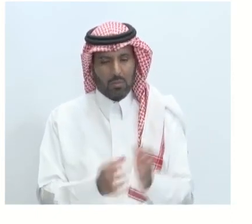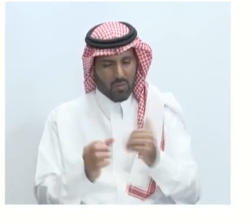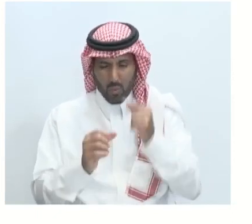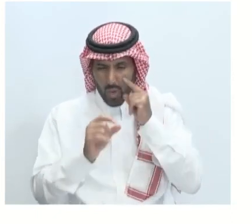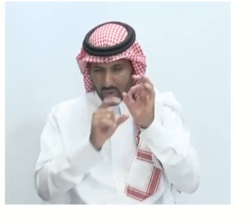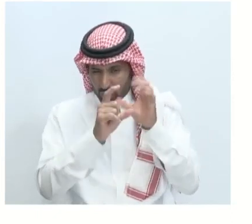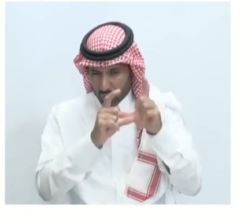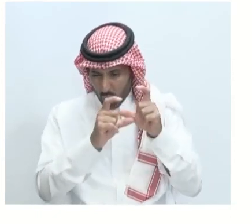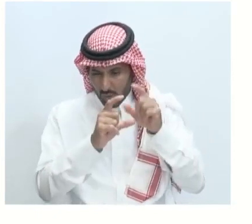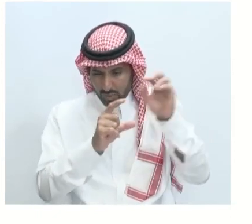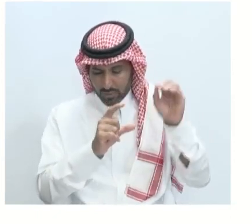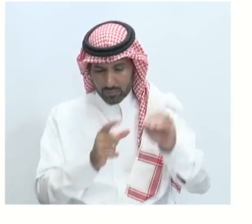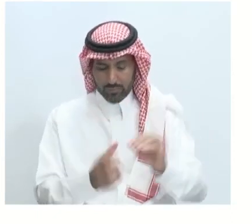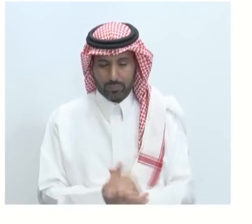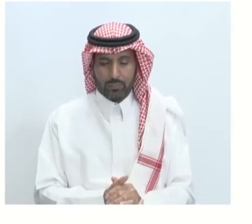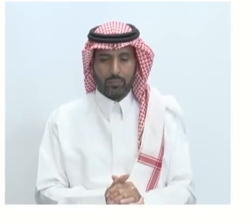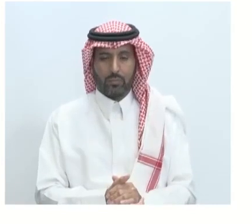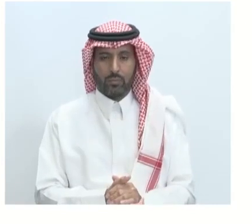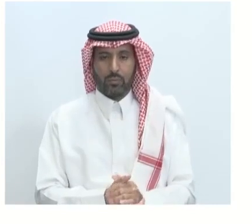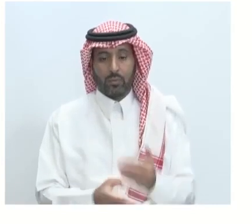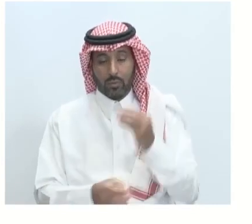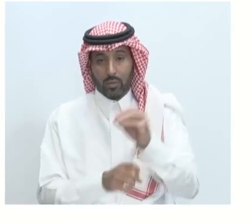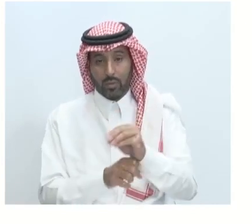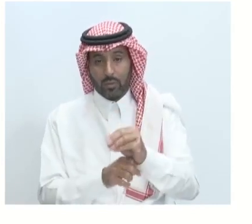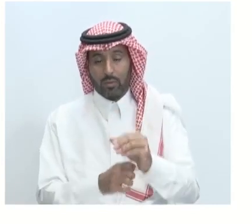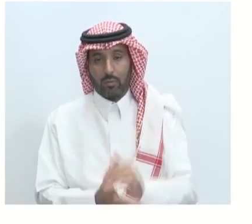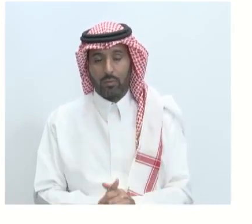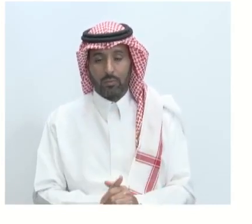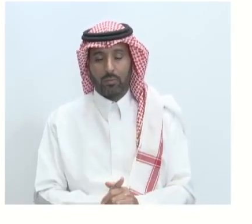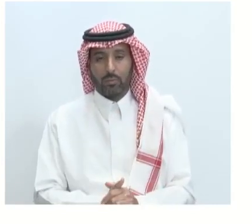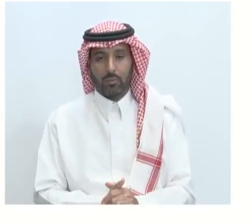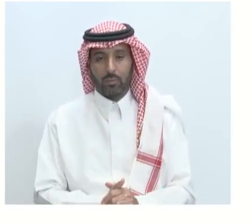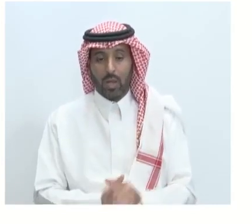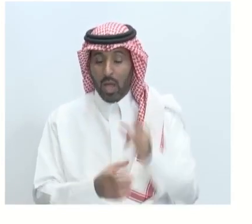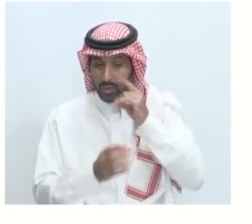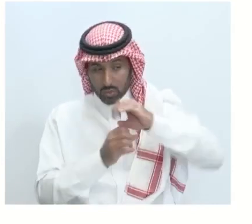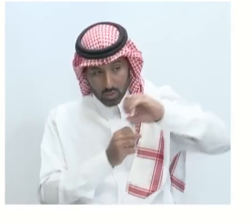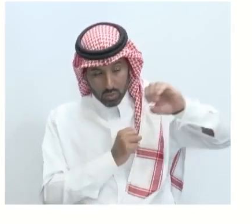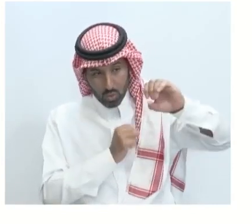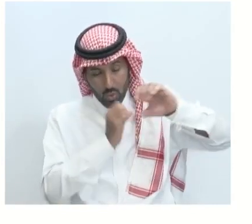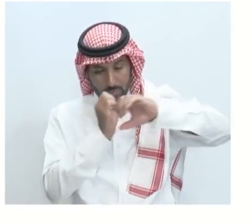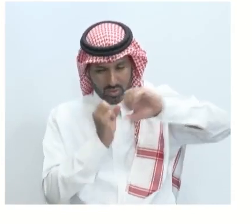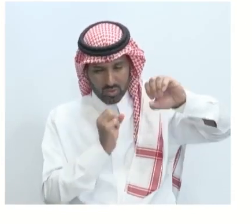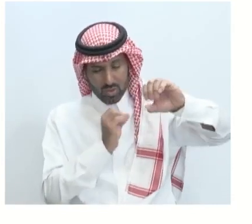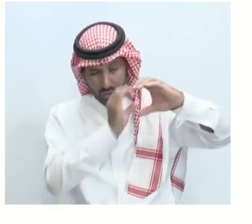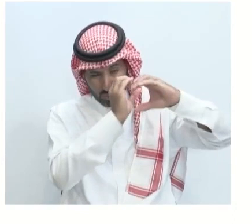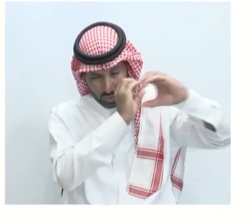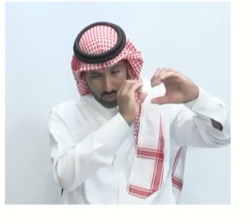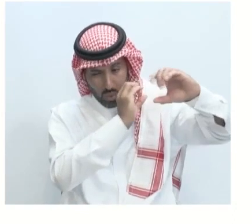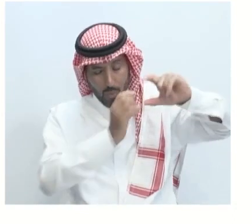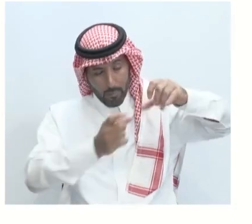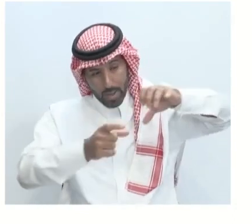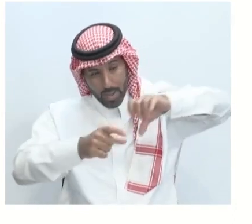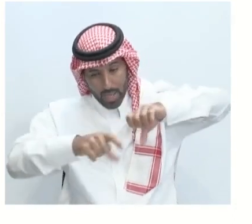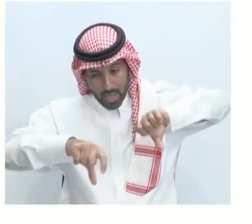العدسه بعد ذلك تعرفنا عزيزي الطالب عزيزتي الطالبه على التلسكوب العاكس وذكرنا في هذا النوع انه